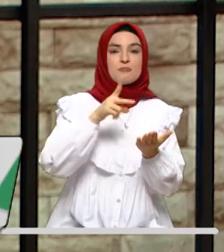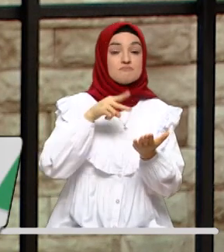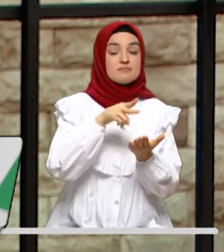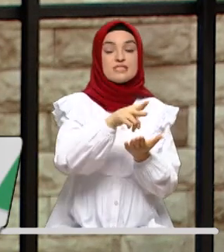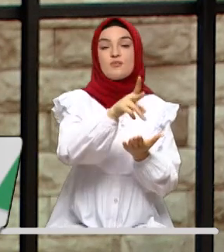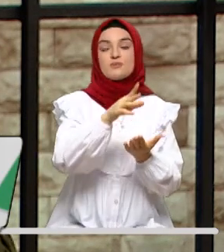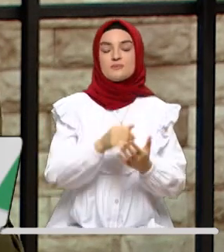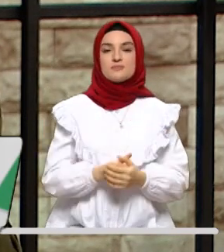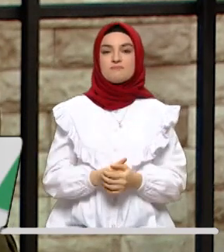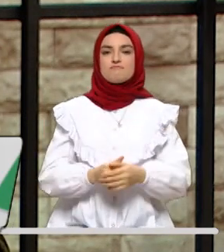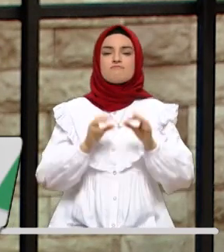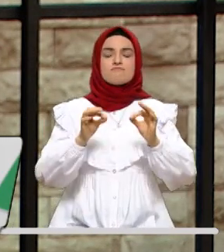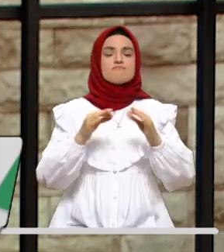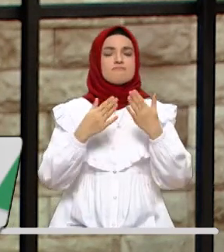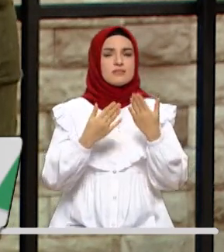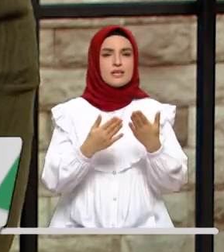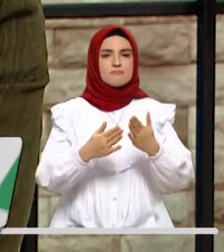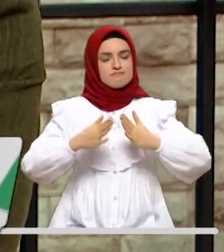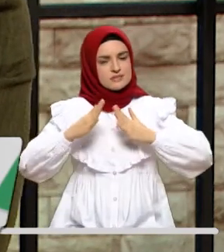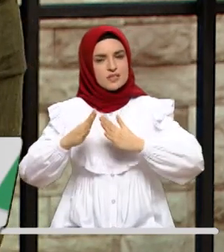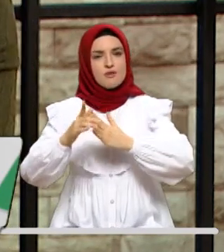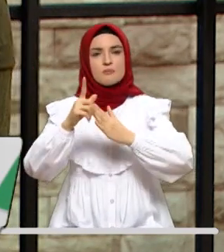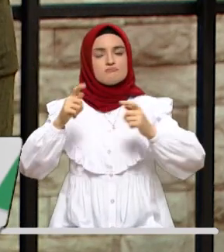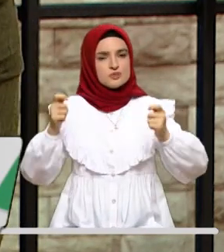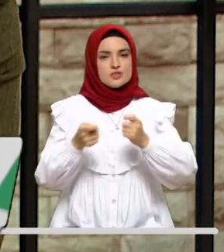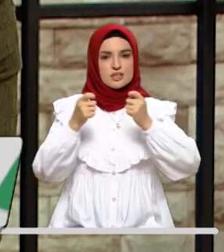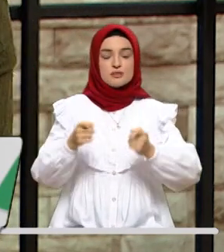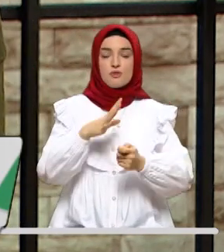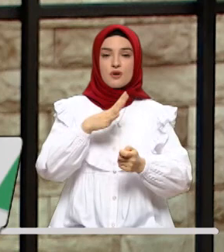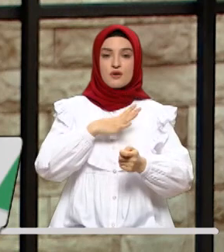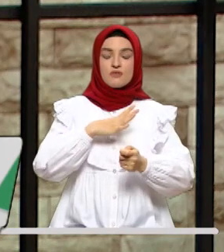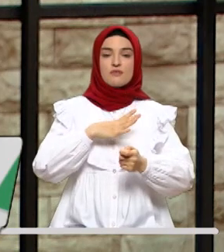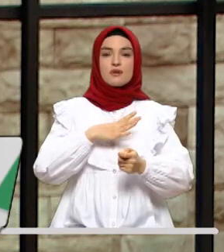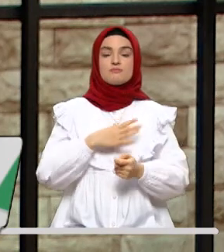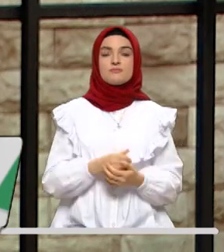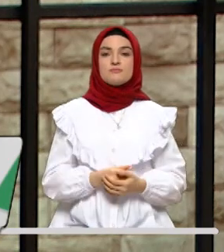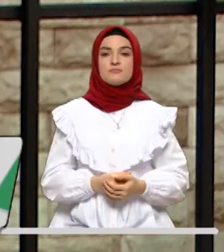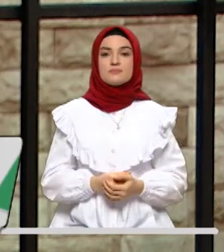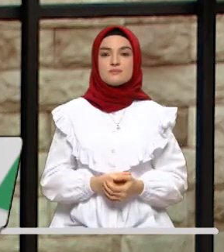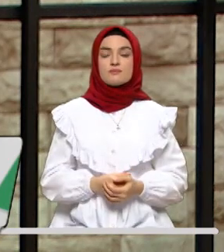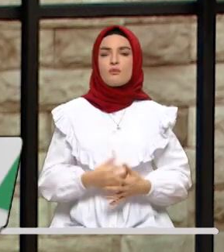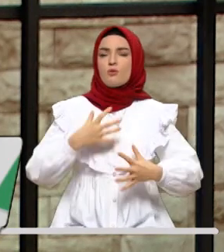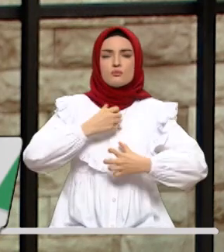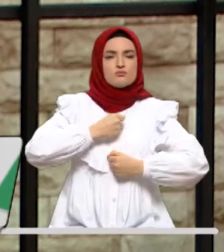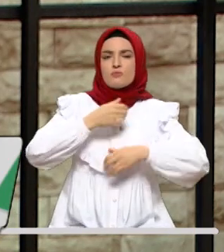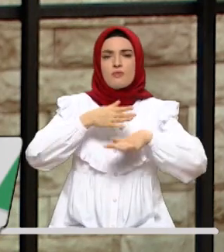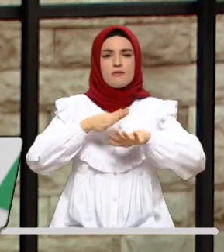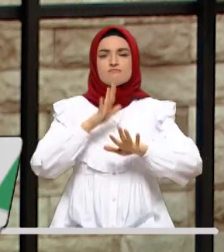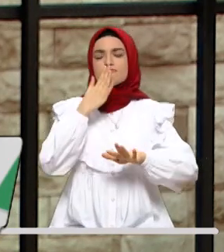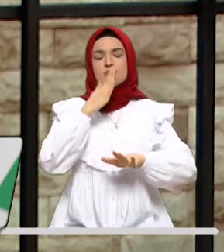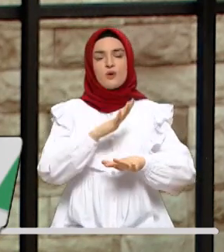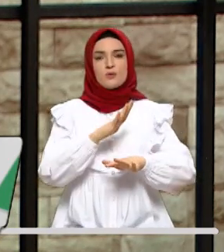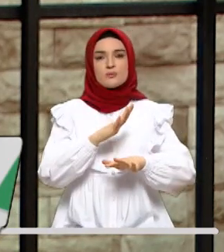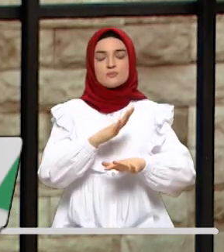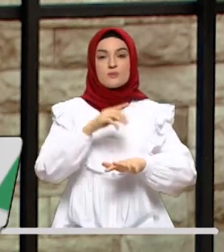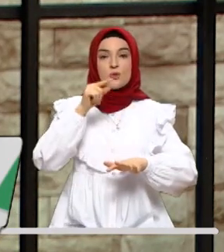var, değil mi? Atalet yok. Devamlı bir çalışmak var, devamlı bir azim var. Yeese düşmek yok. Hı hı. Mehmet Akif